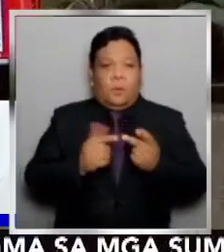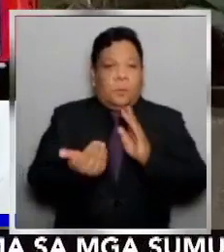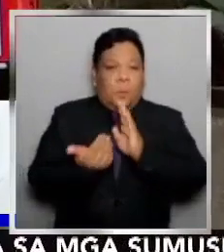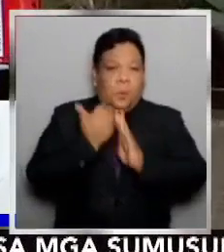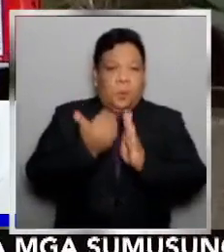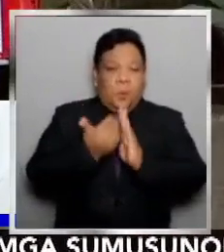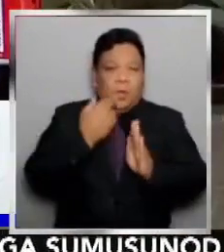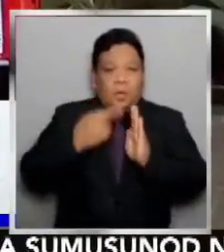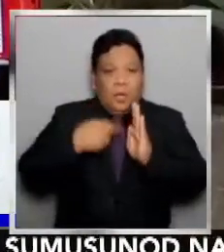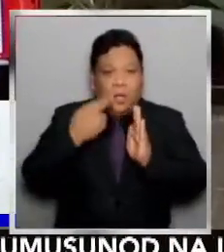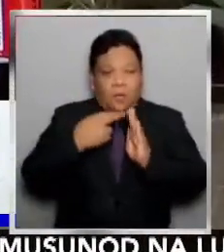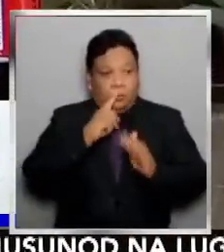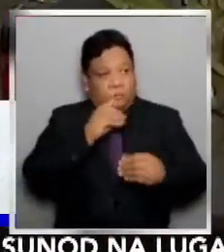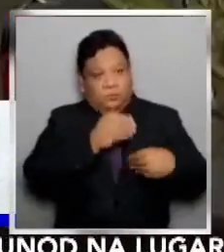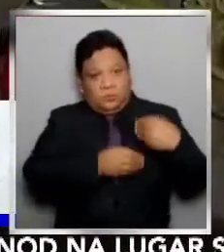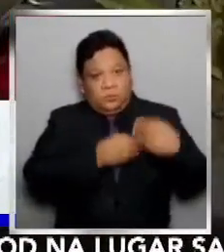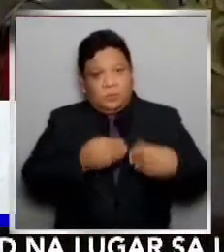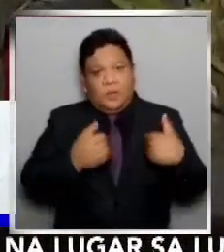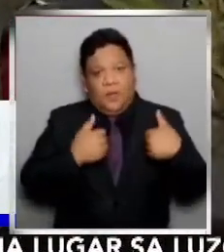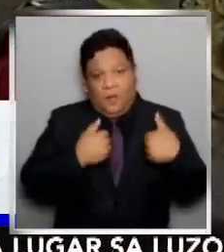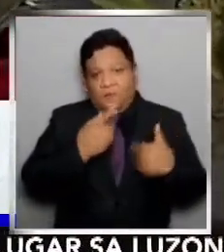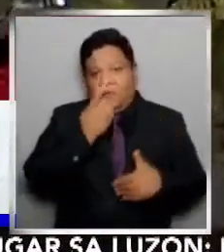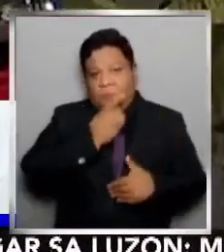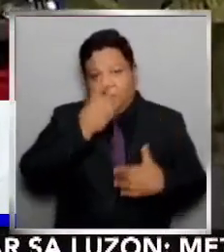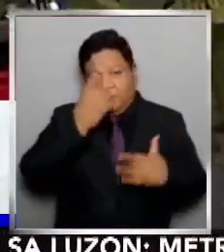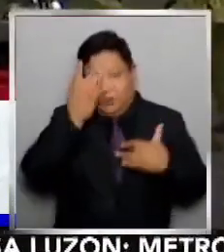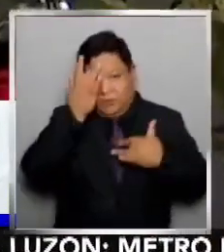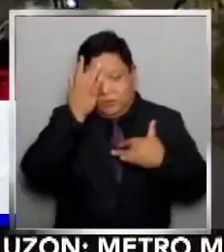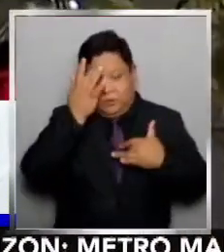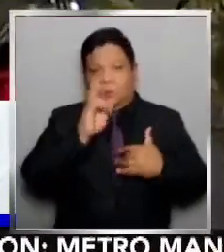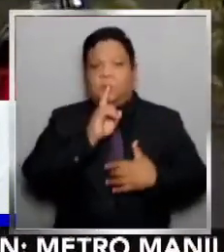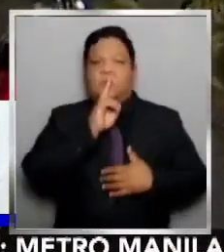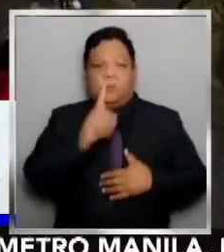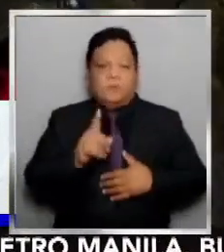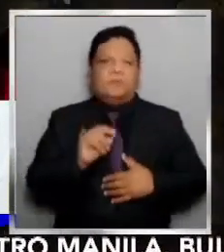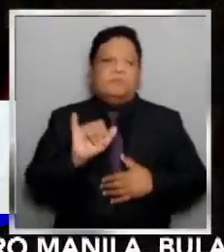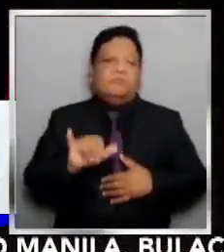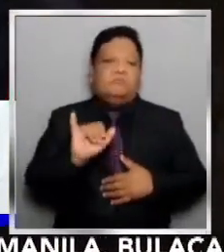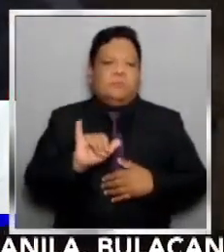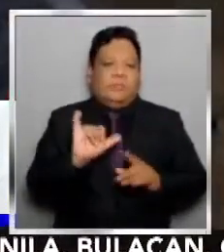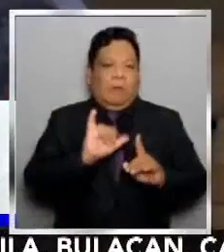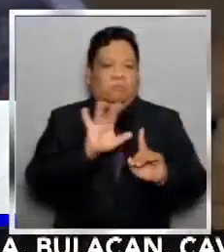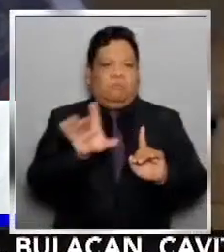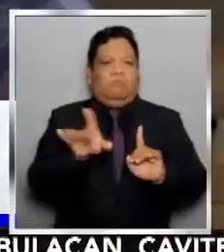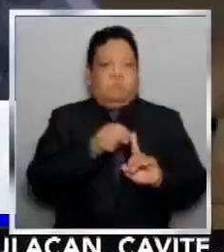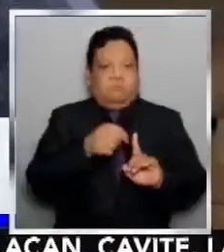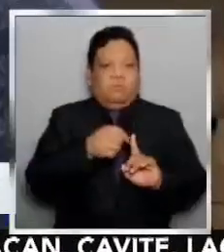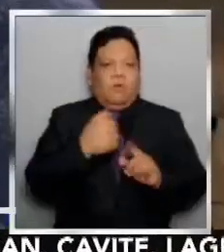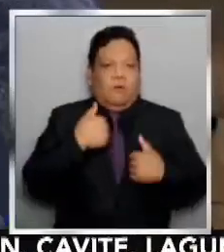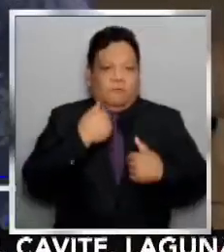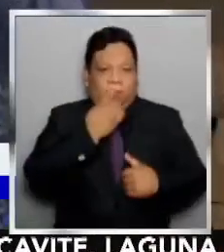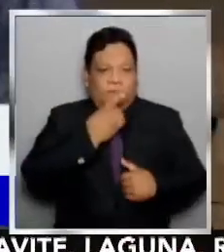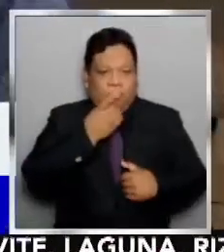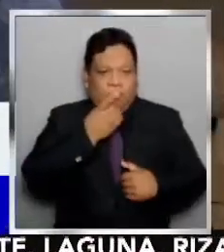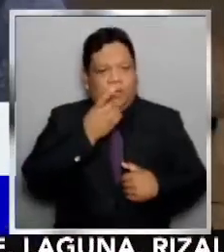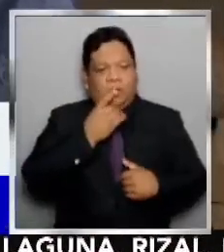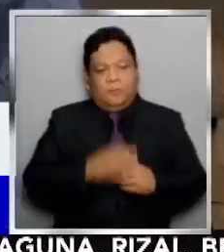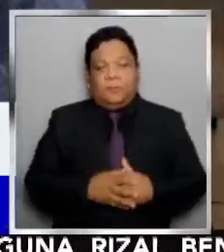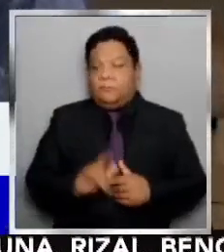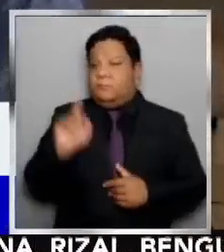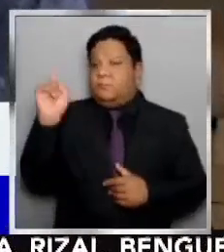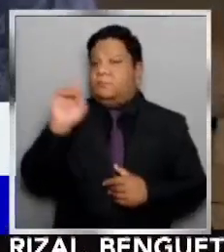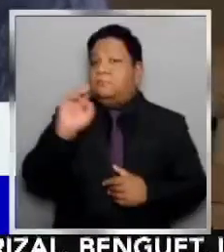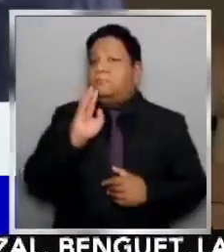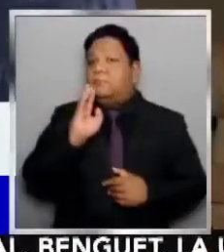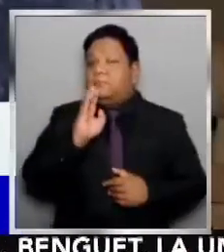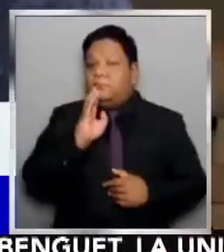araw nila ang sakit na diabetes, kaya hindi na nakapagtatakang pati siya diabetic. Ito po kaming magkakapatid, 5 po